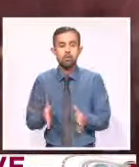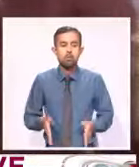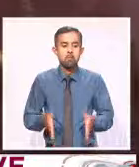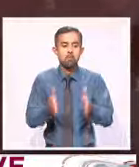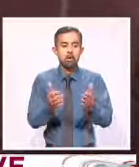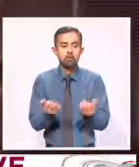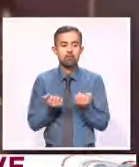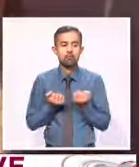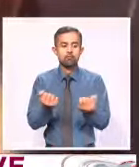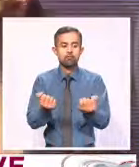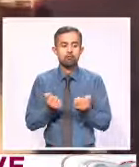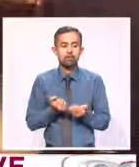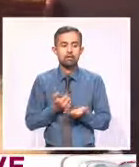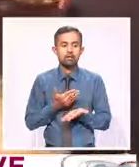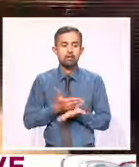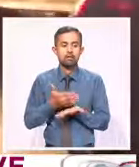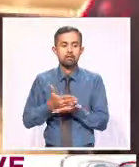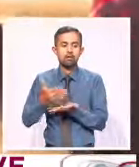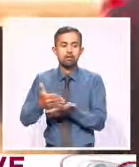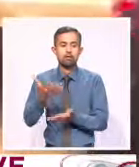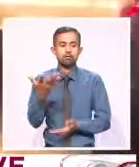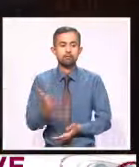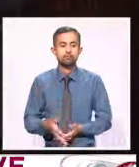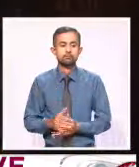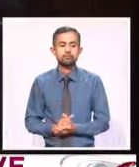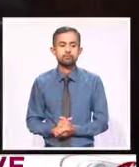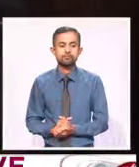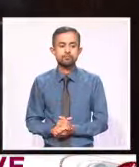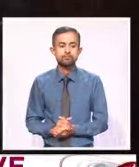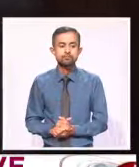රැසක ගමනාගමනයට මේ වන විට බාධා එල්ල වී තිබෙනවා.